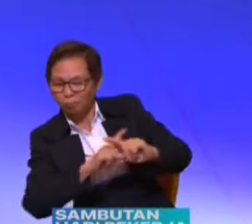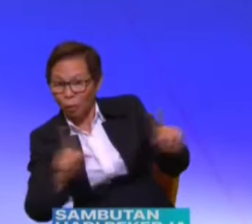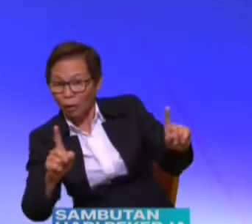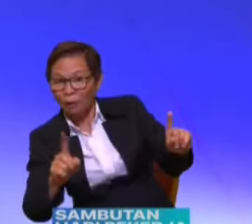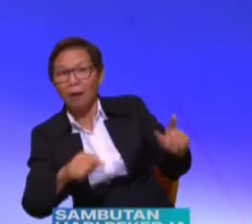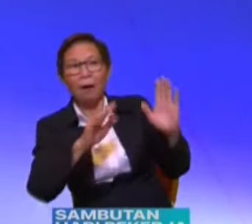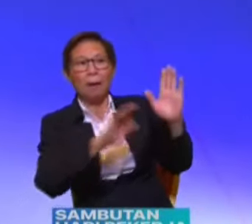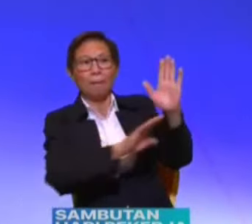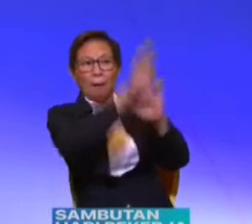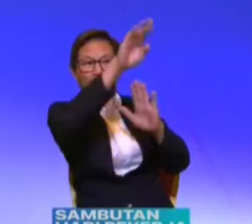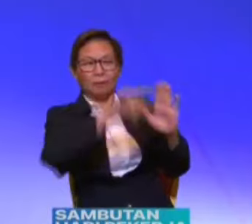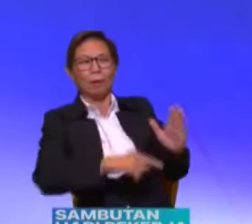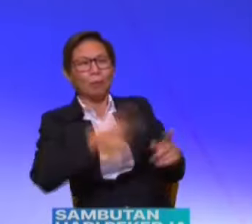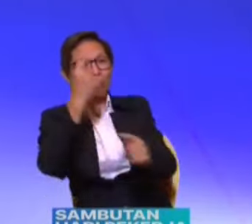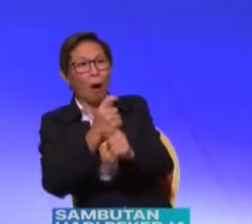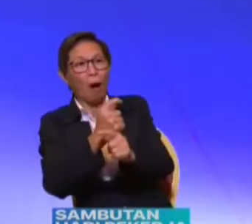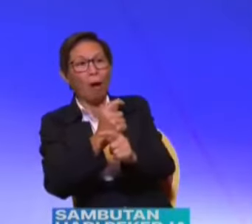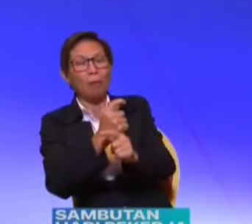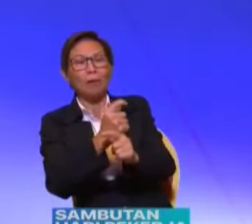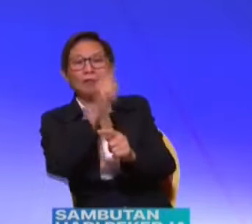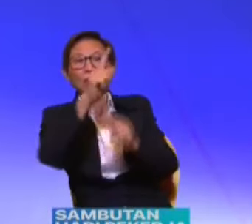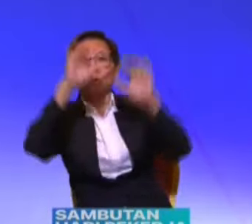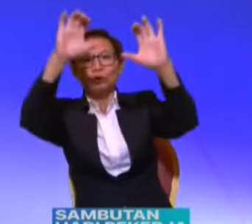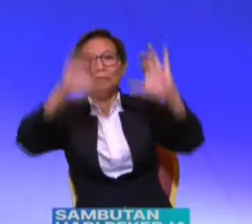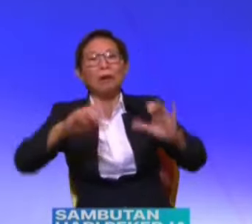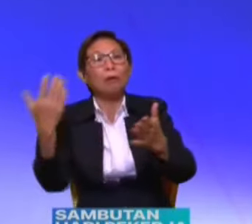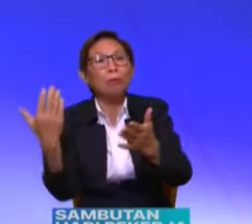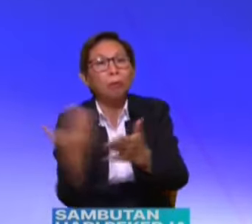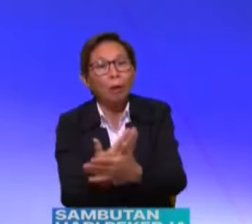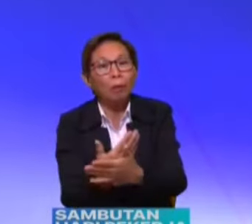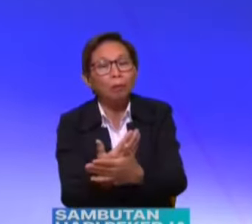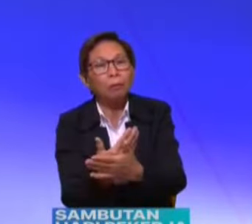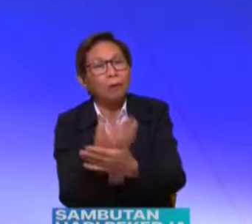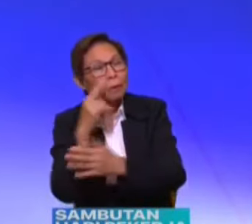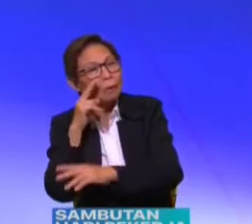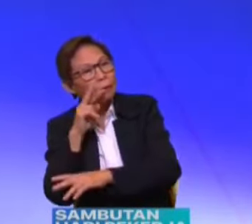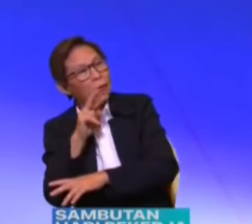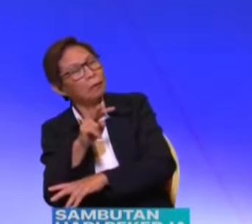ini menetapkan suatu kaedah baru melihat